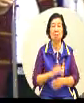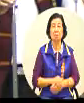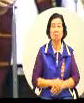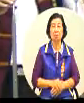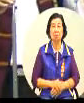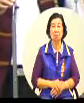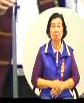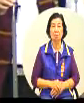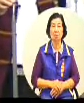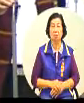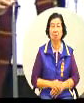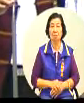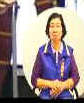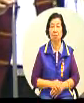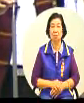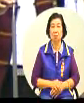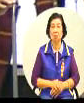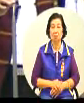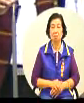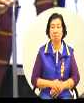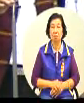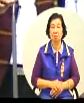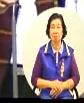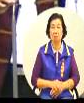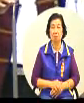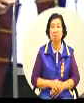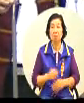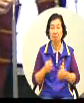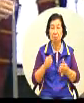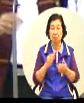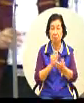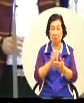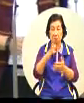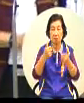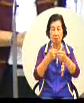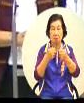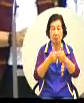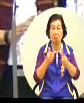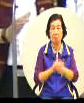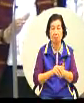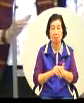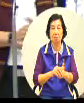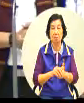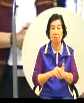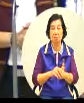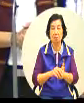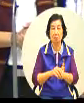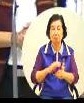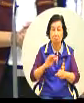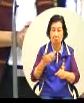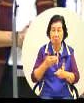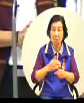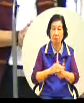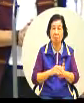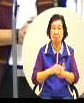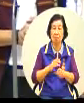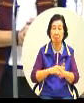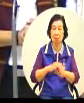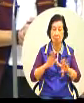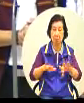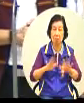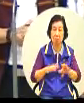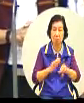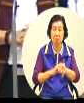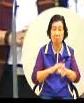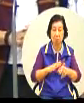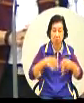跟主席各位党办也我跟议员报告，虽然它是一个飞地，但是它是也是划为原住民保留